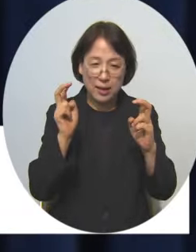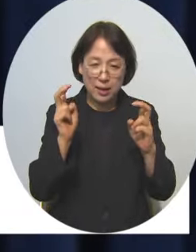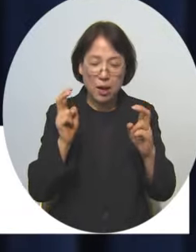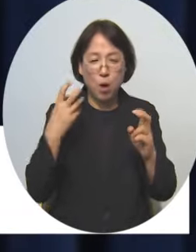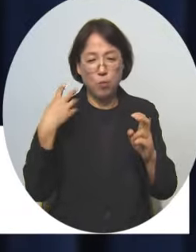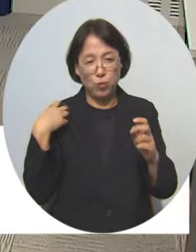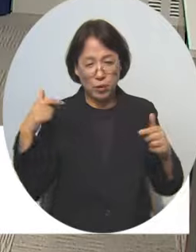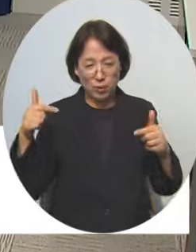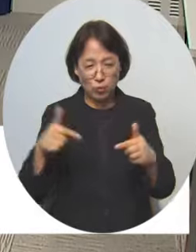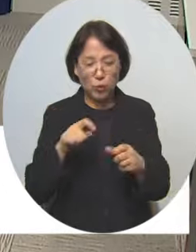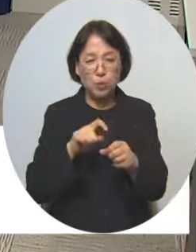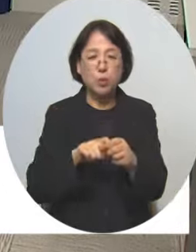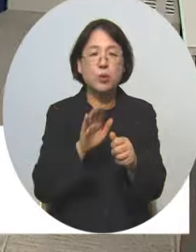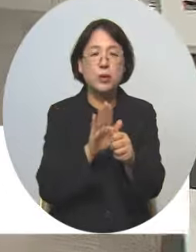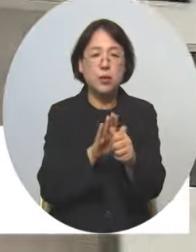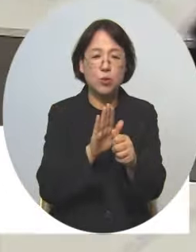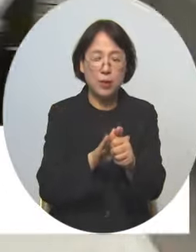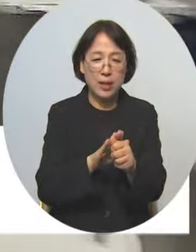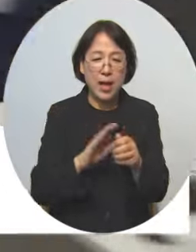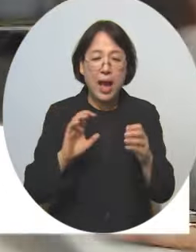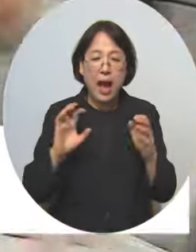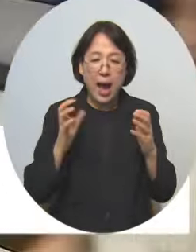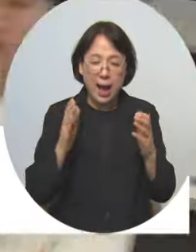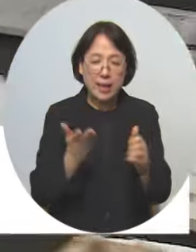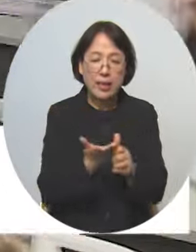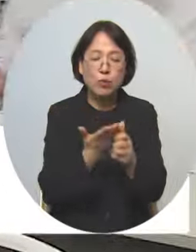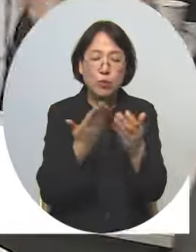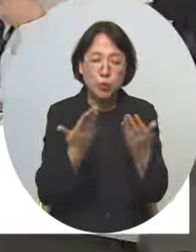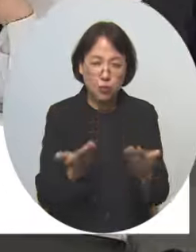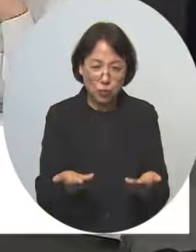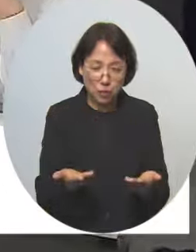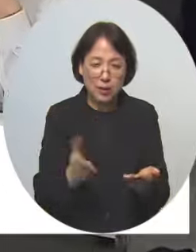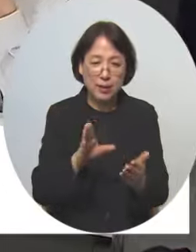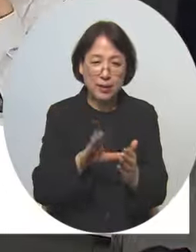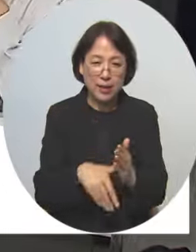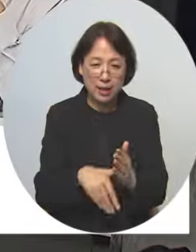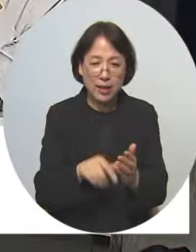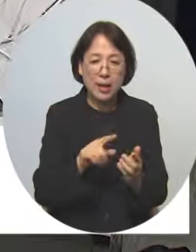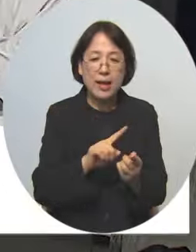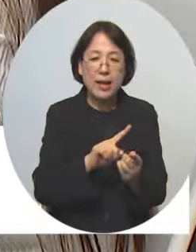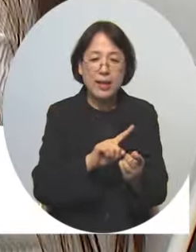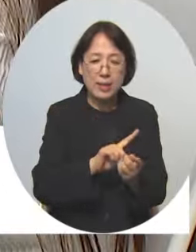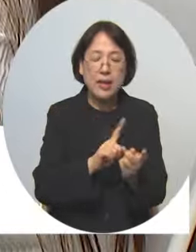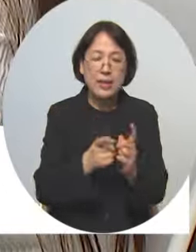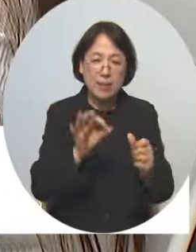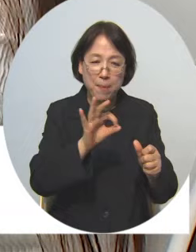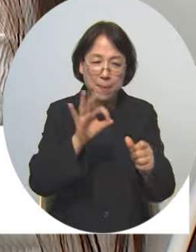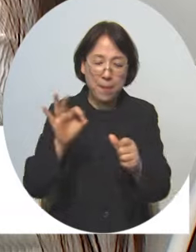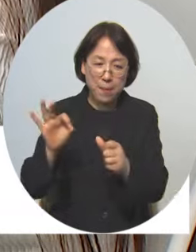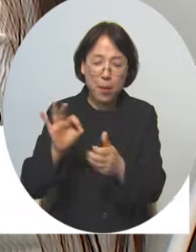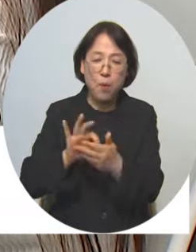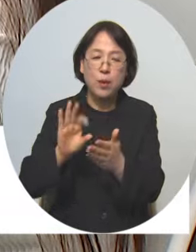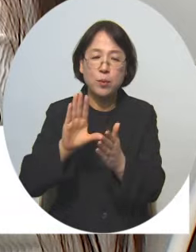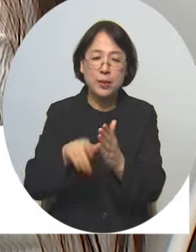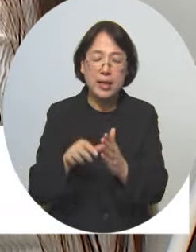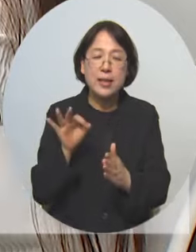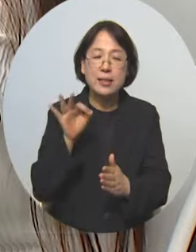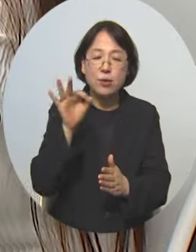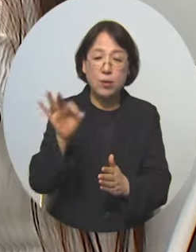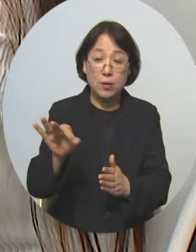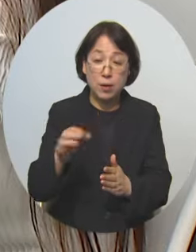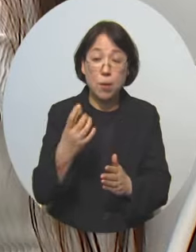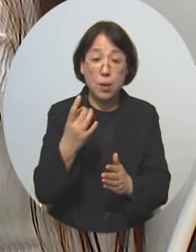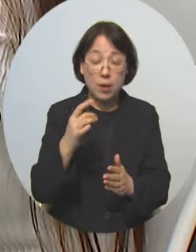나섭니다. 육아휴직으로 인해 대체 인력 활용 시 지원금을 현재 80만 원에서 120만